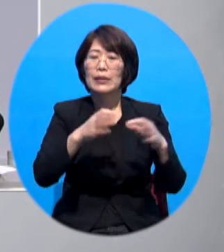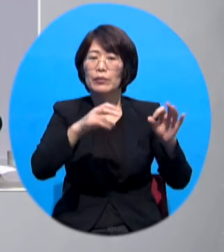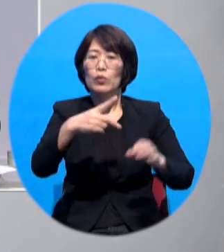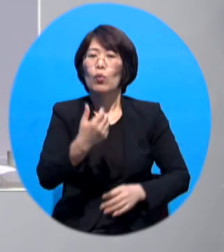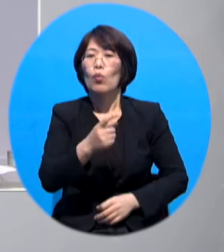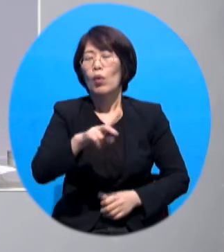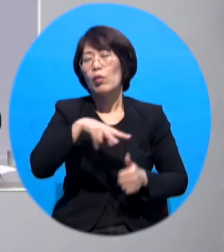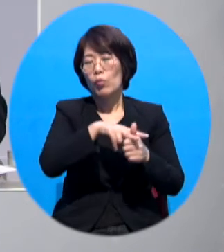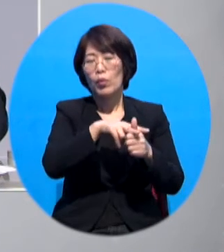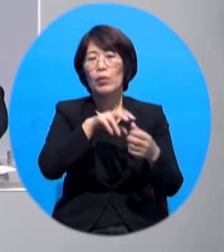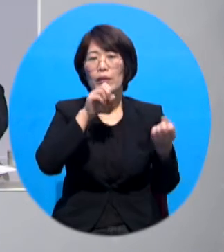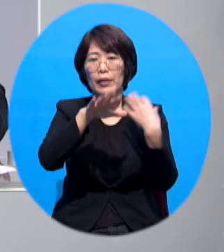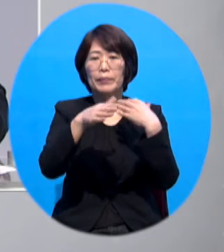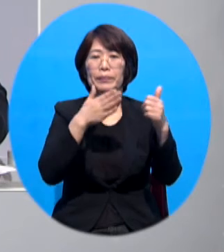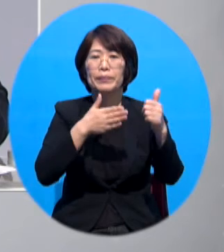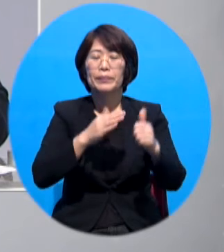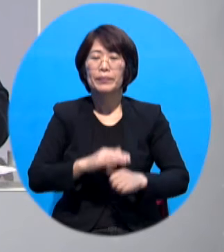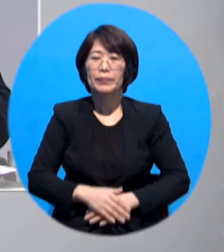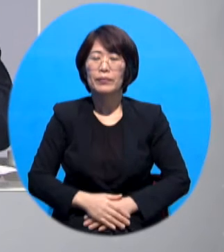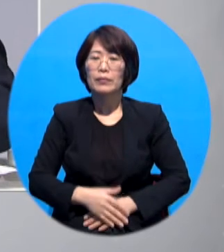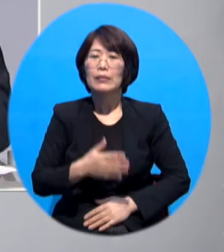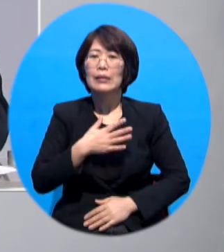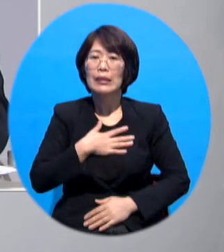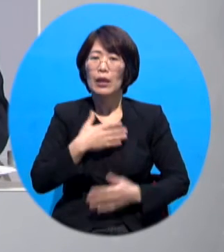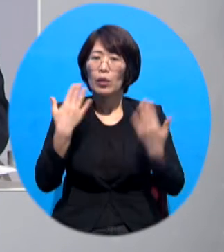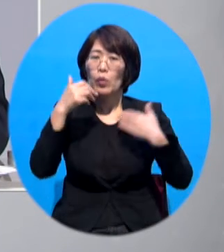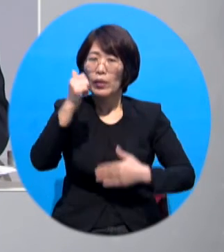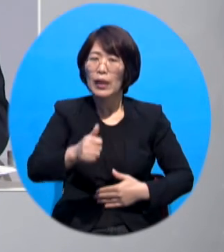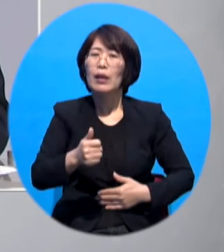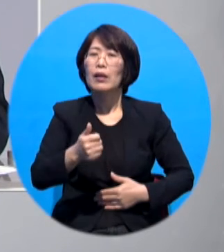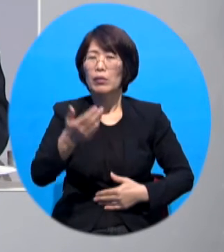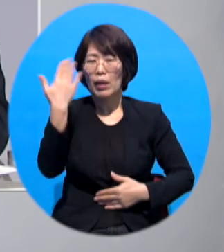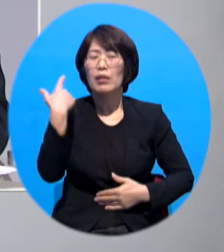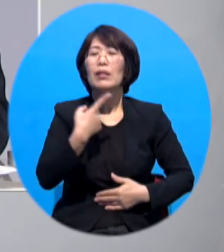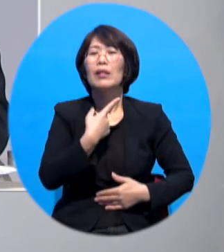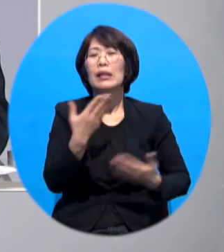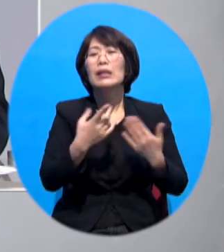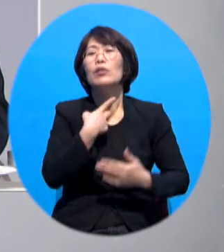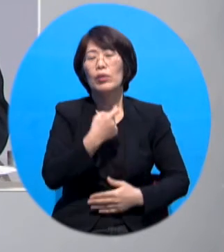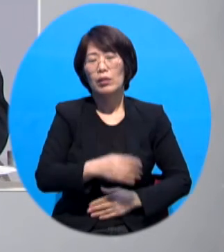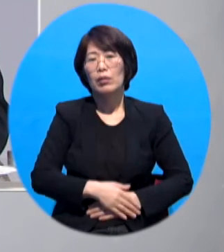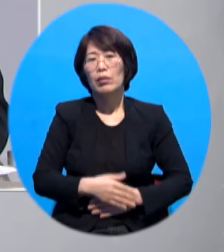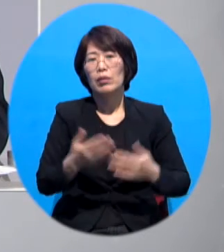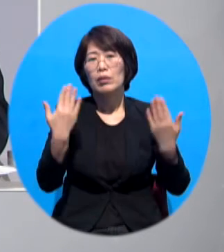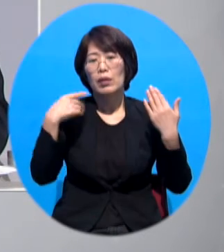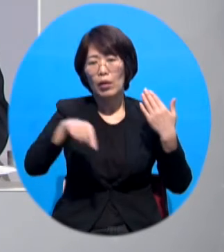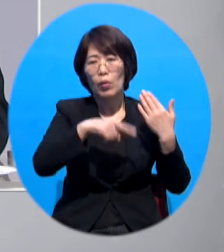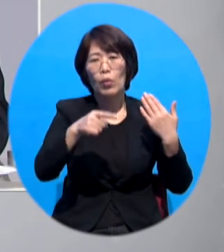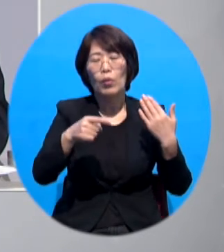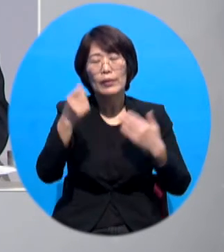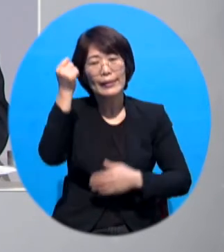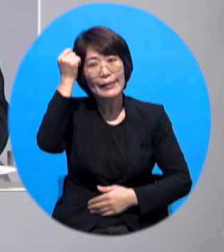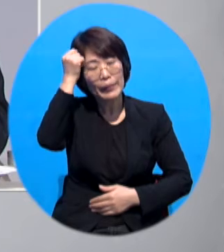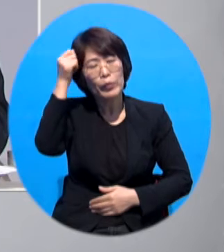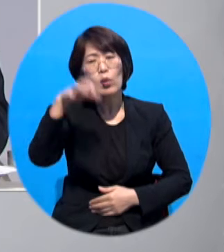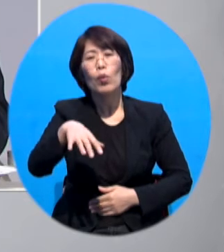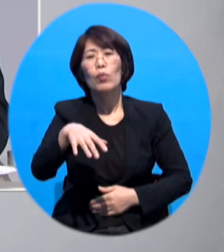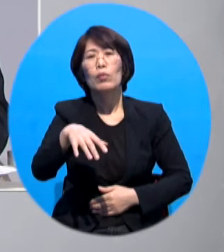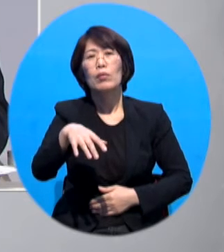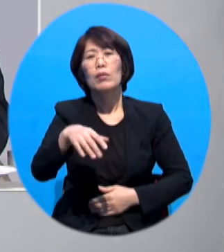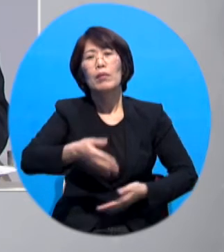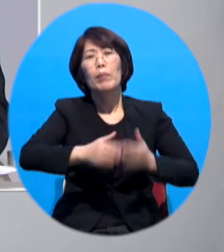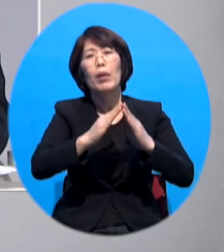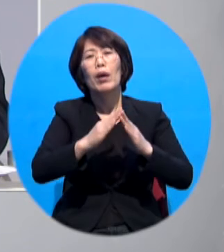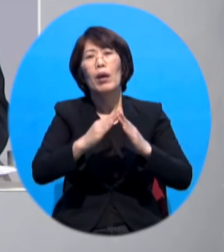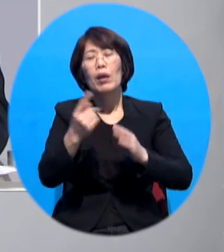후보 답변해 주십시오 1 분입니다 제가 교장으로 구매했을 때 제가 머물렀던 관사가 언제 지어진 지 아십니까